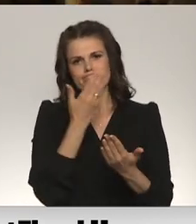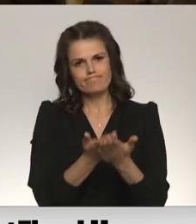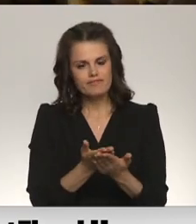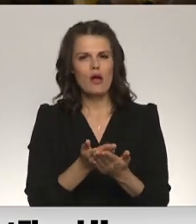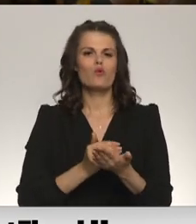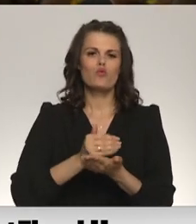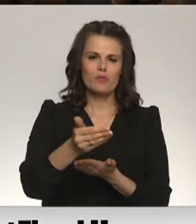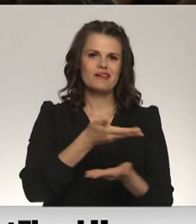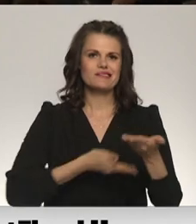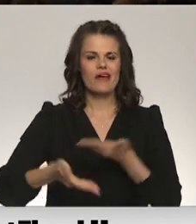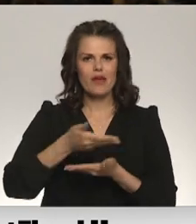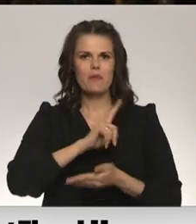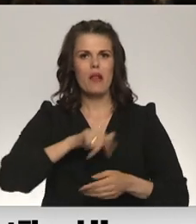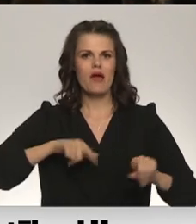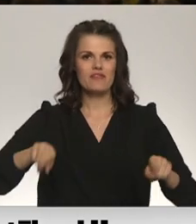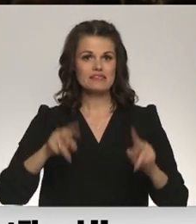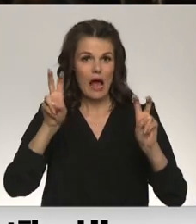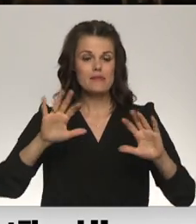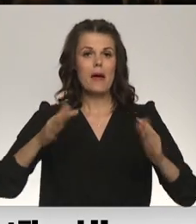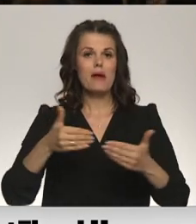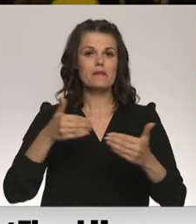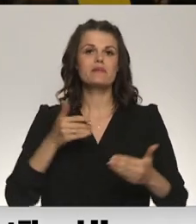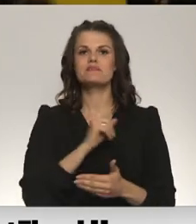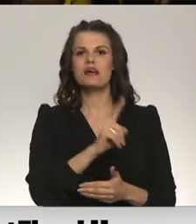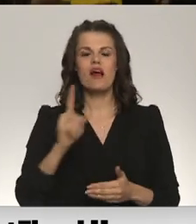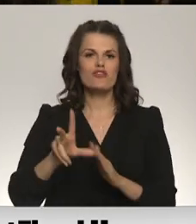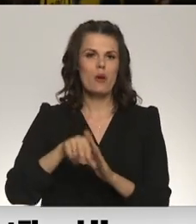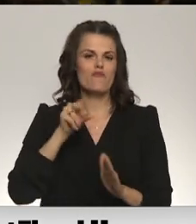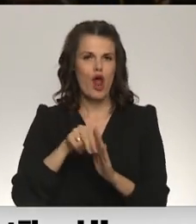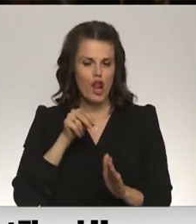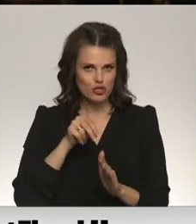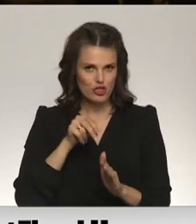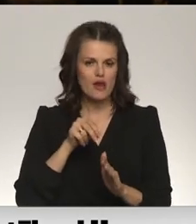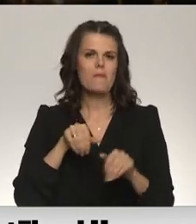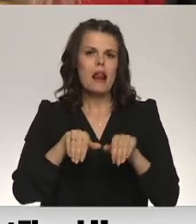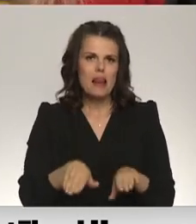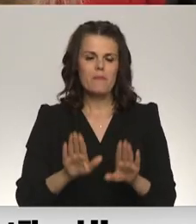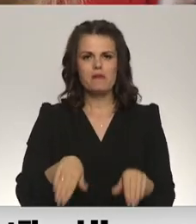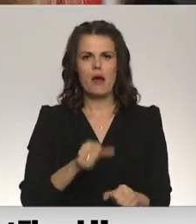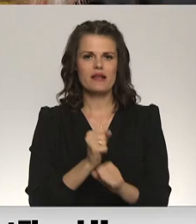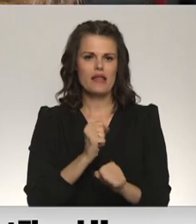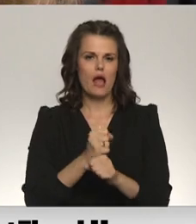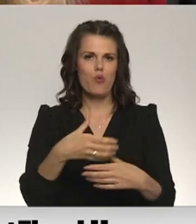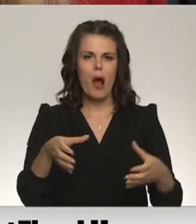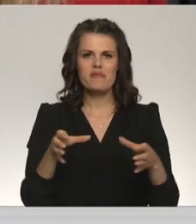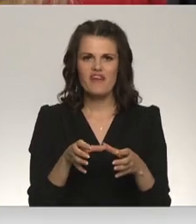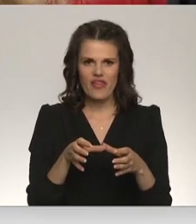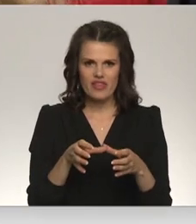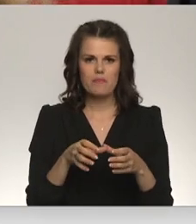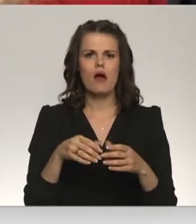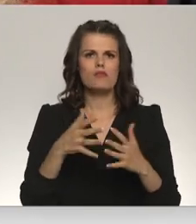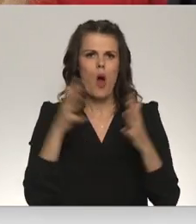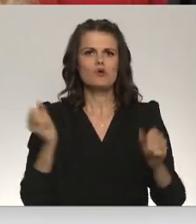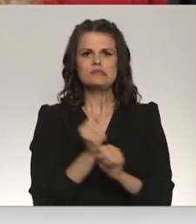ar Latvijas attīstībai, bet pirms katrām nākamajām vēlēšanām lemj par darbu apvienībā. Pietiekoši liels darbs jau ir ieguldīts un sākt visu